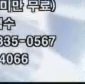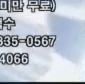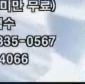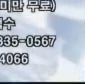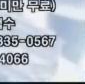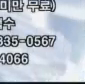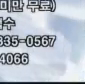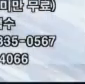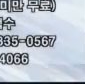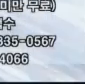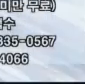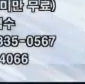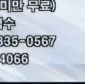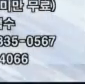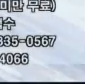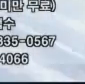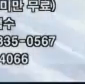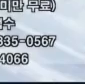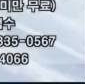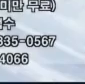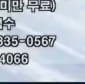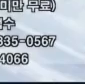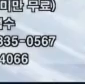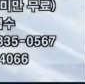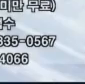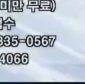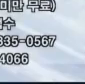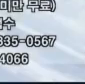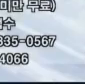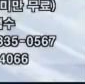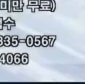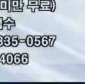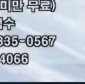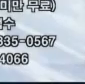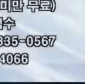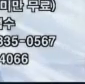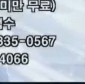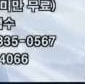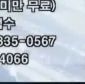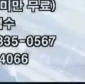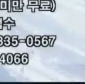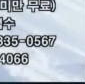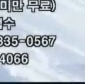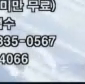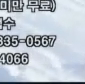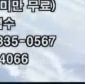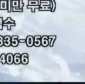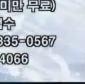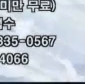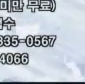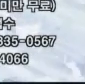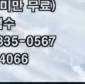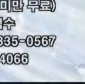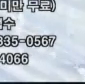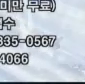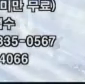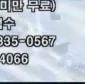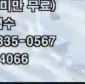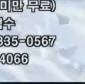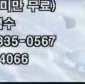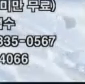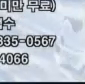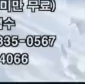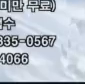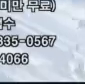개최됩니다 달집태우기 쥐불놀이 등의 다양한 대보름 3시풍속을 펼쳐지며 맛깔스런 전통 음식을 제공합니다